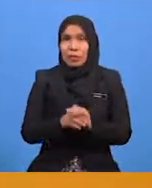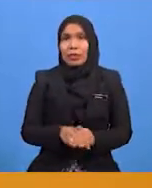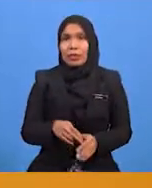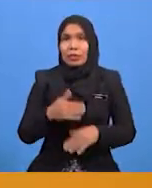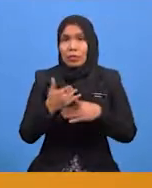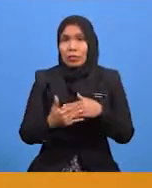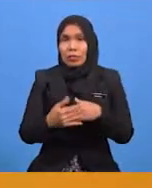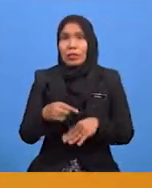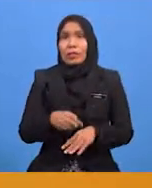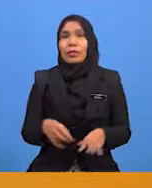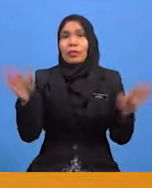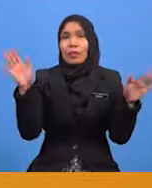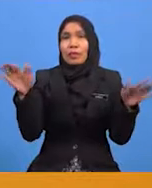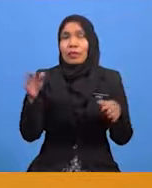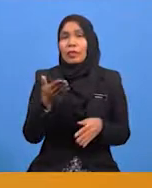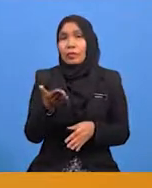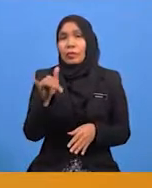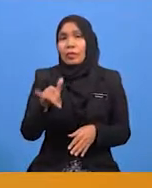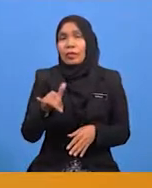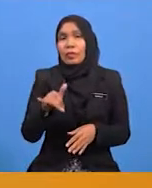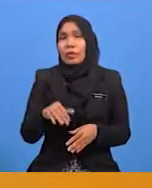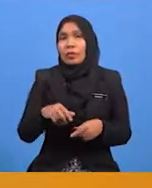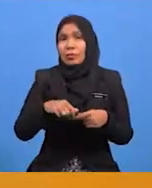di sayapmu yang patah.